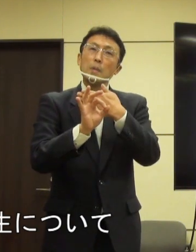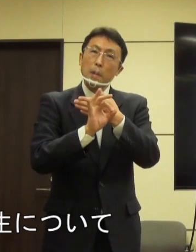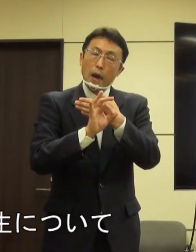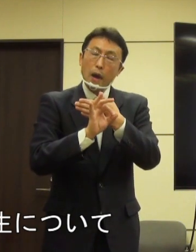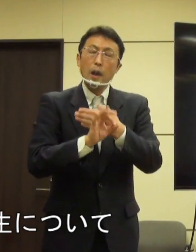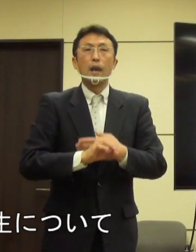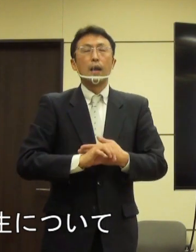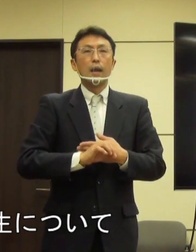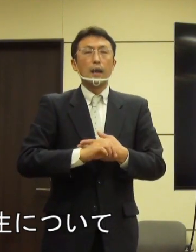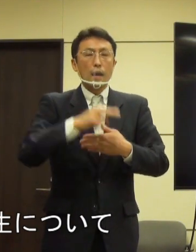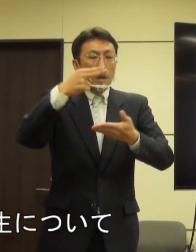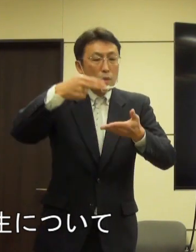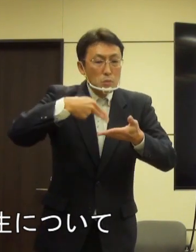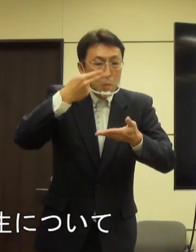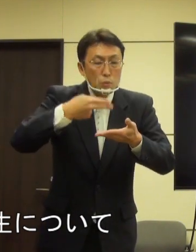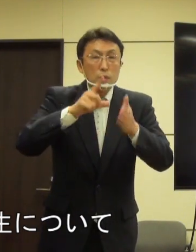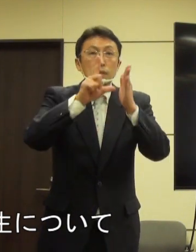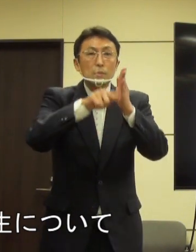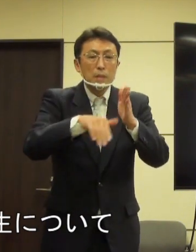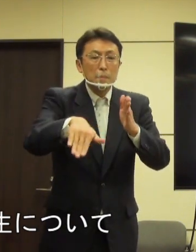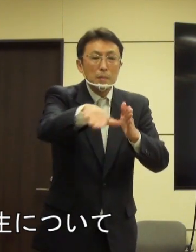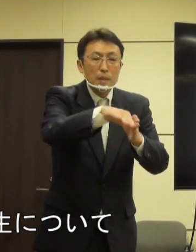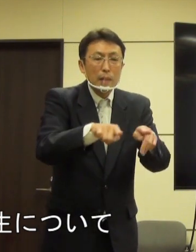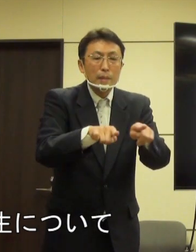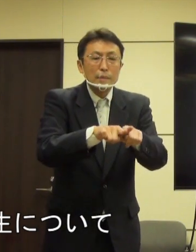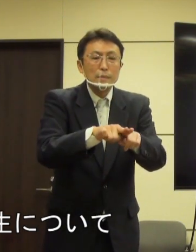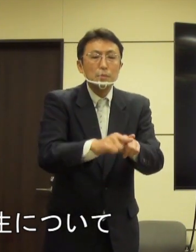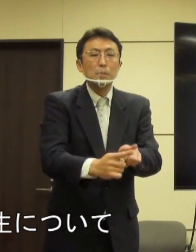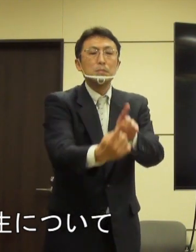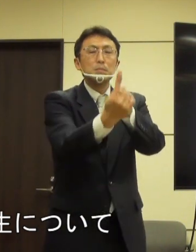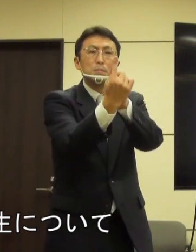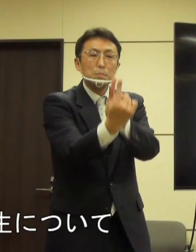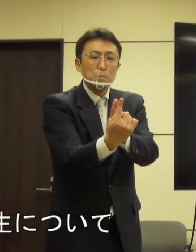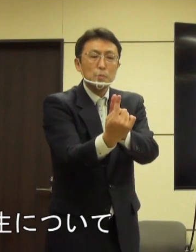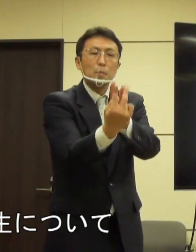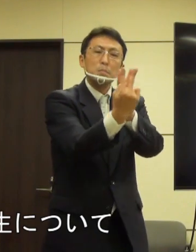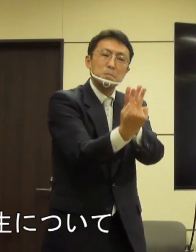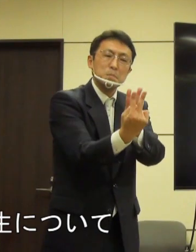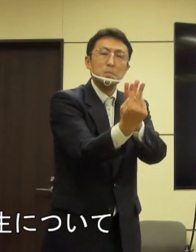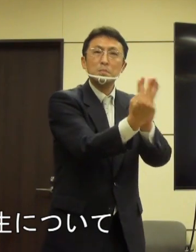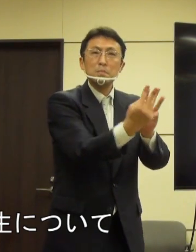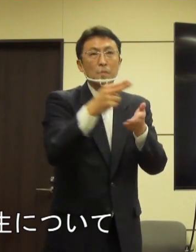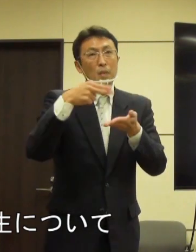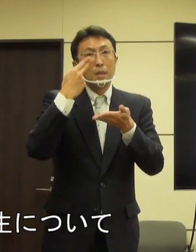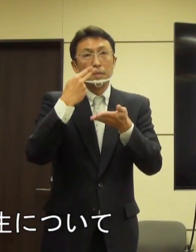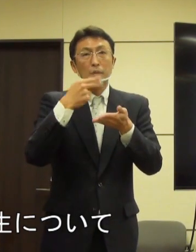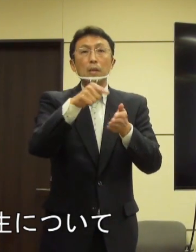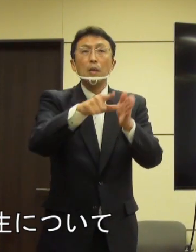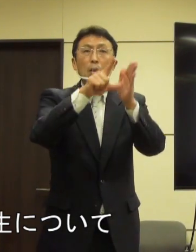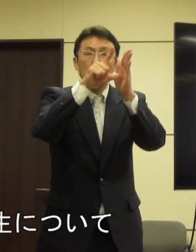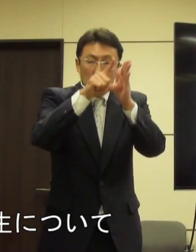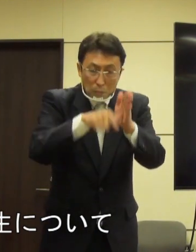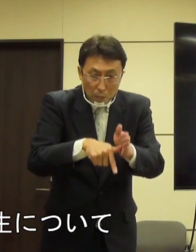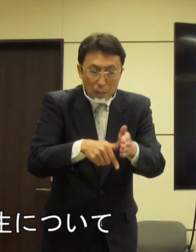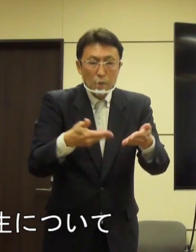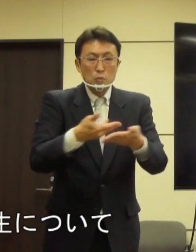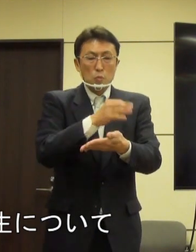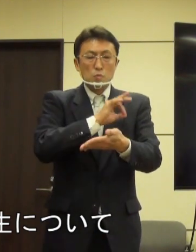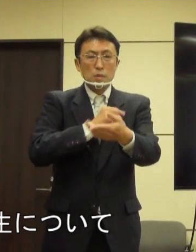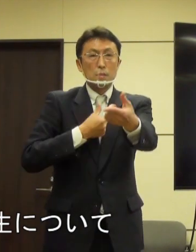皆さんとっておられるんですねそこで職員間の艦船が生じたのではないかなと